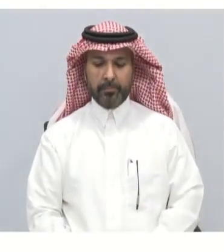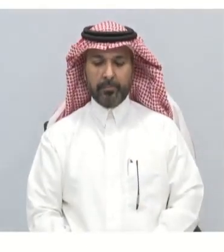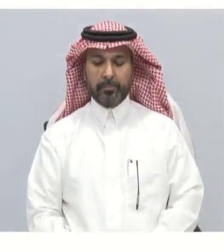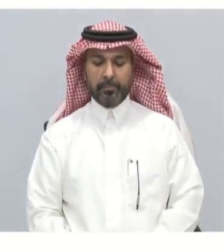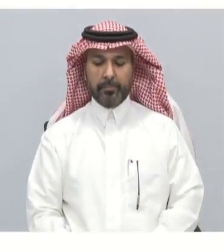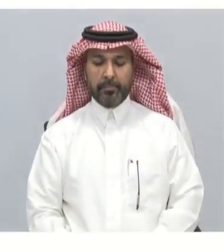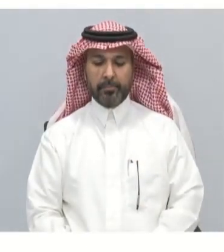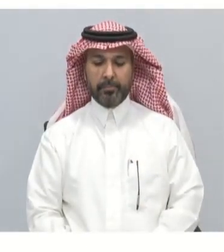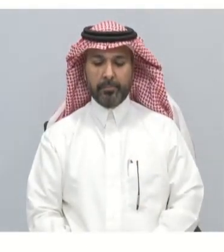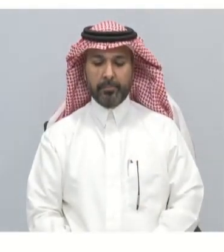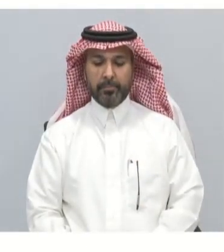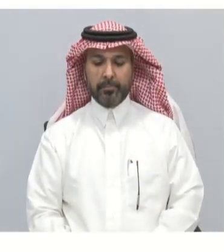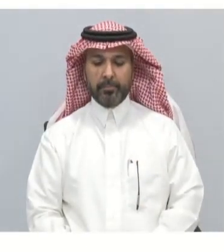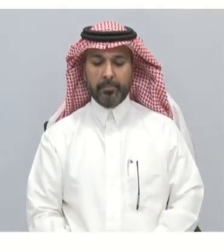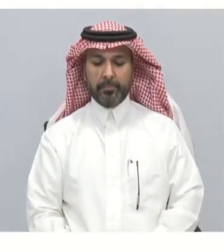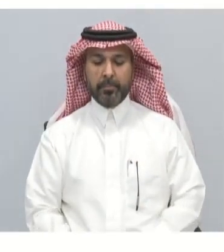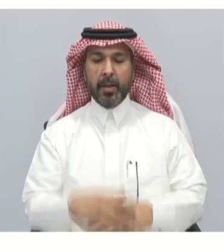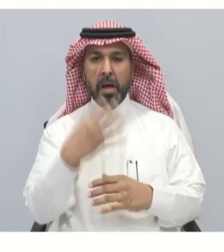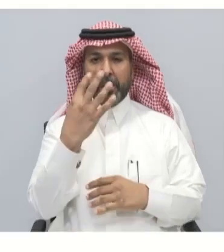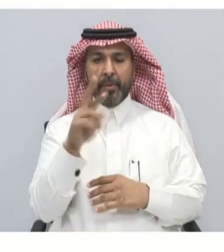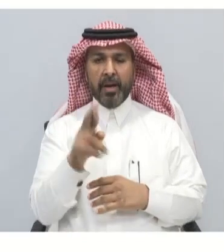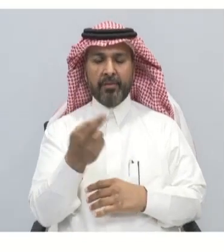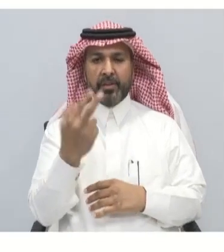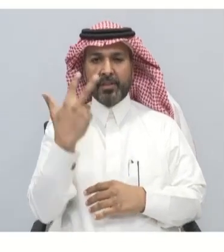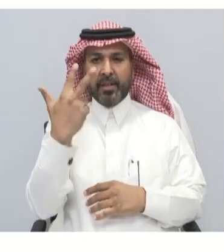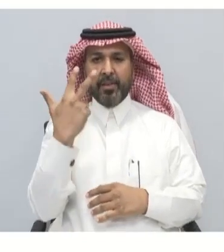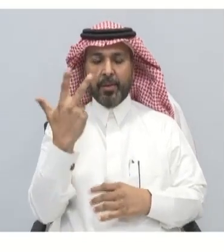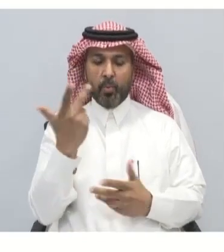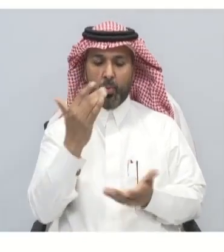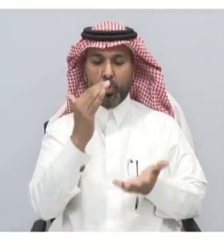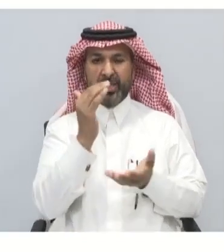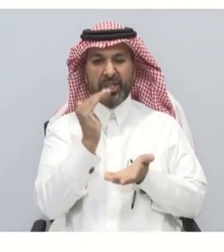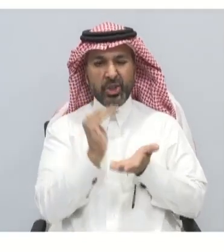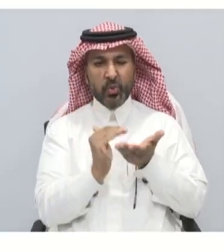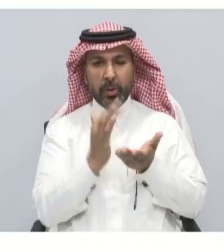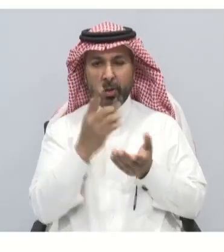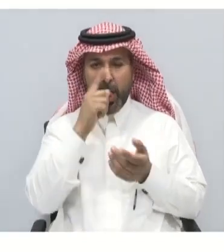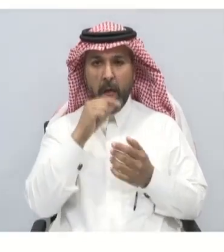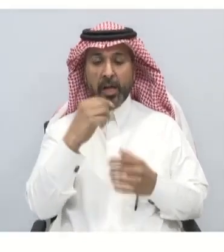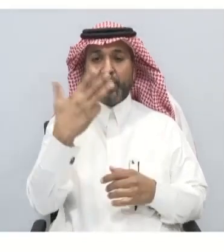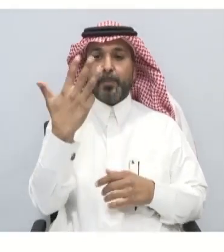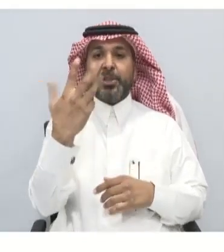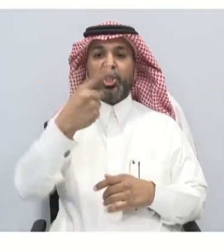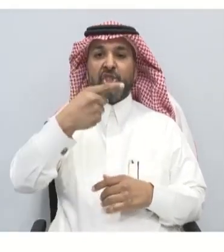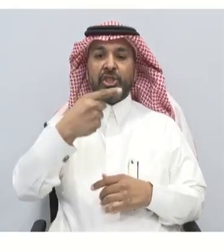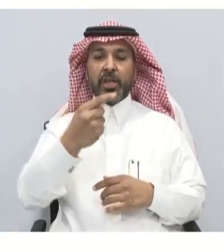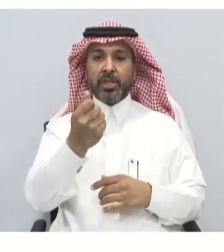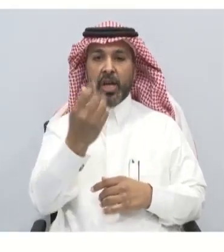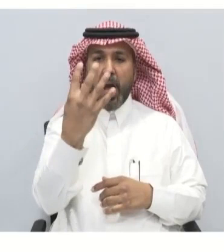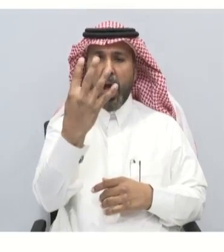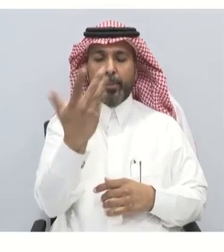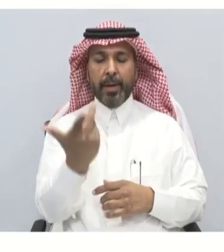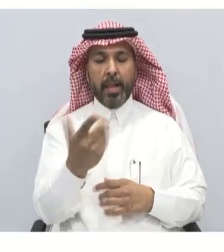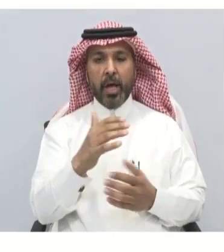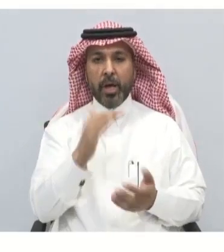اللي هي 80 هللا مجموعهم راح يكون 4.8 من الريال او 0 من